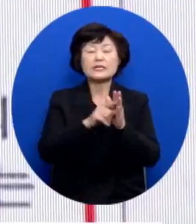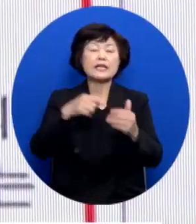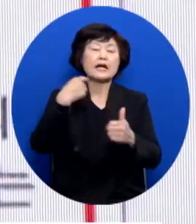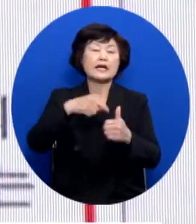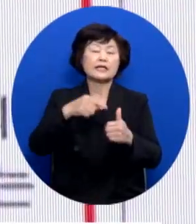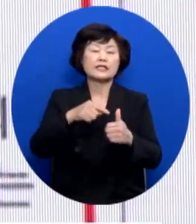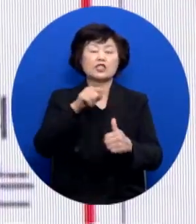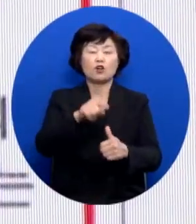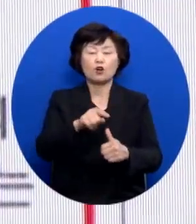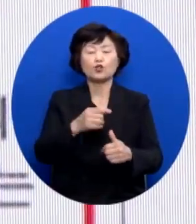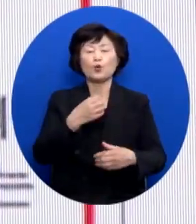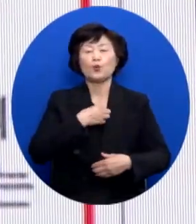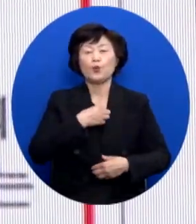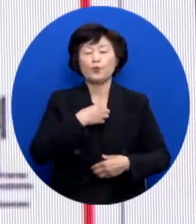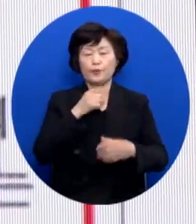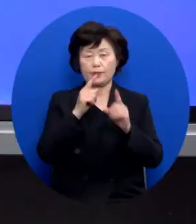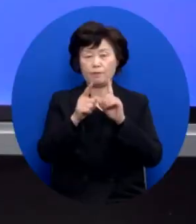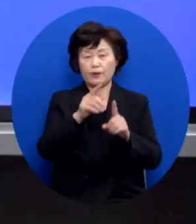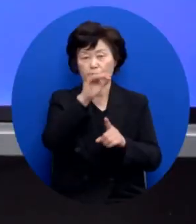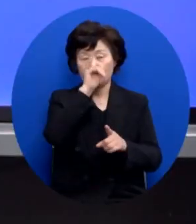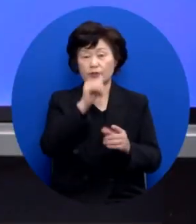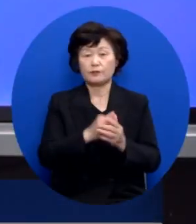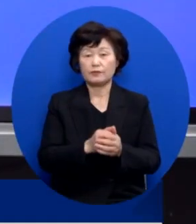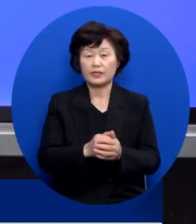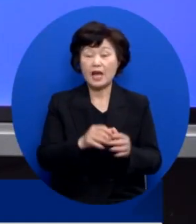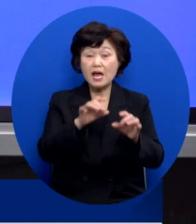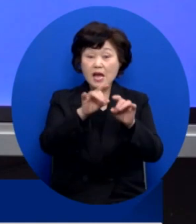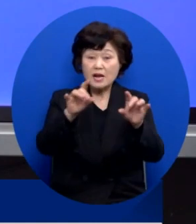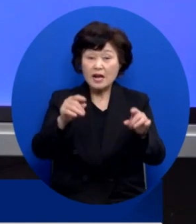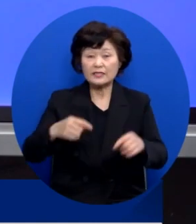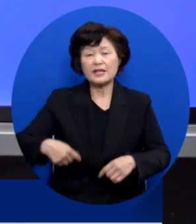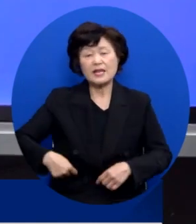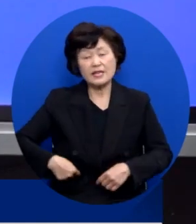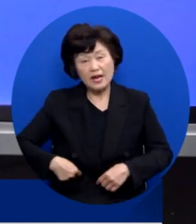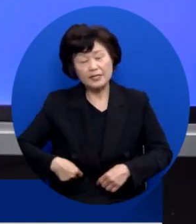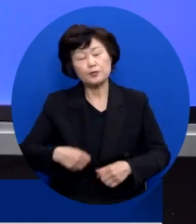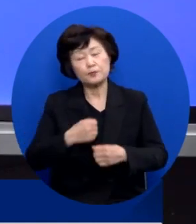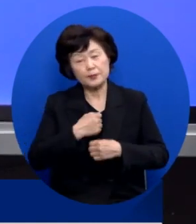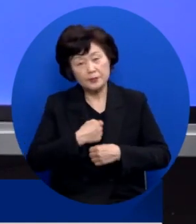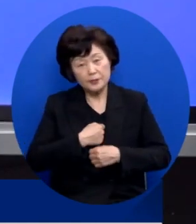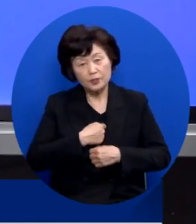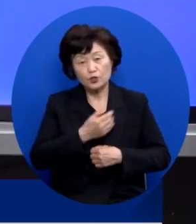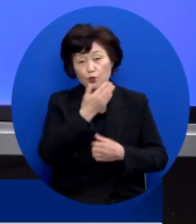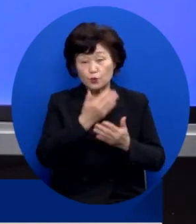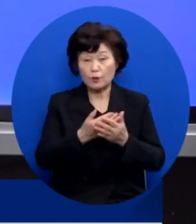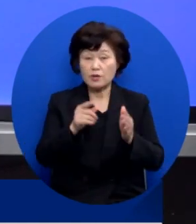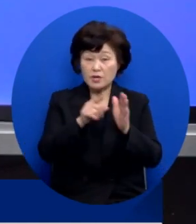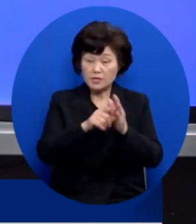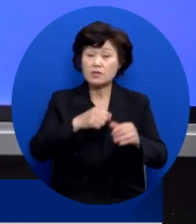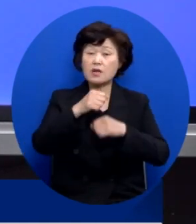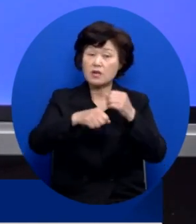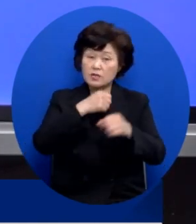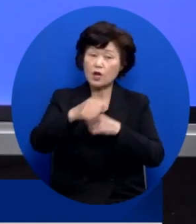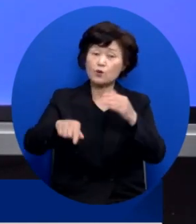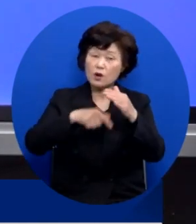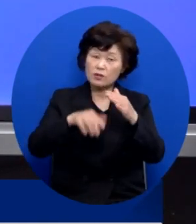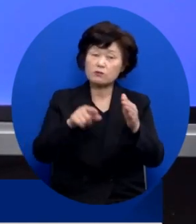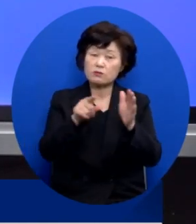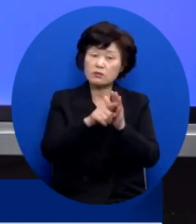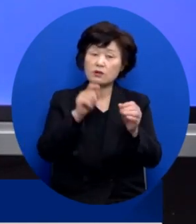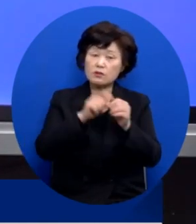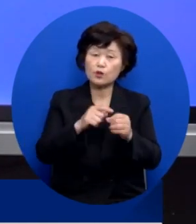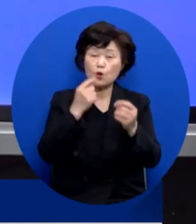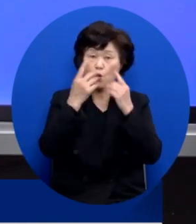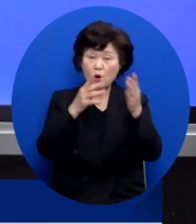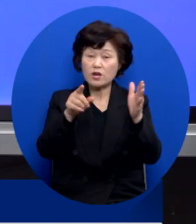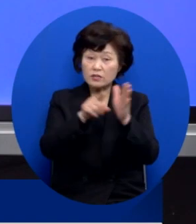것은 위험하다고 밝혔습니다. 학자의 양심을 지키되 우리 신앙의 자유 안에서 신앙적인